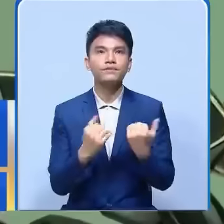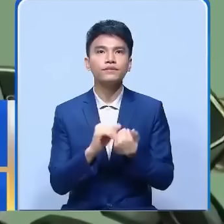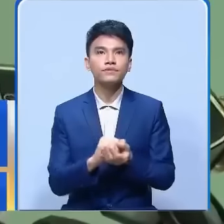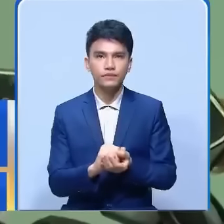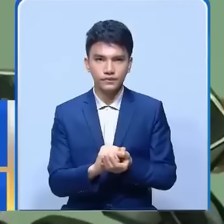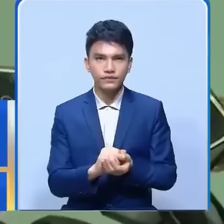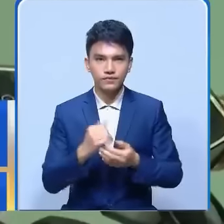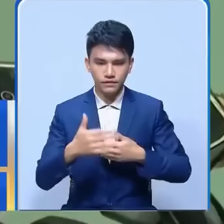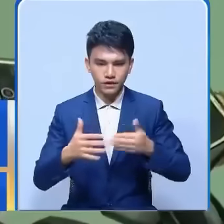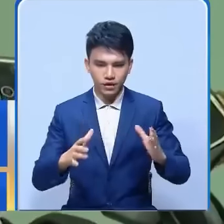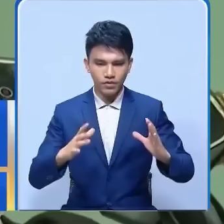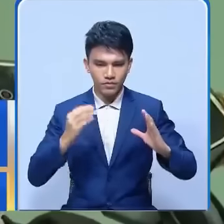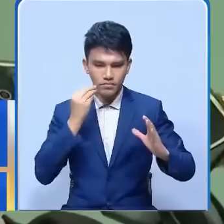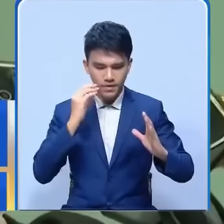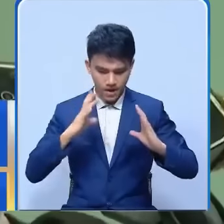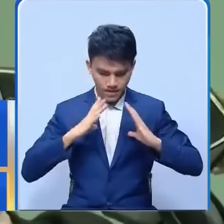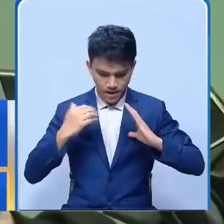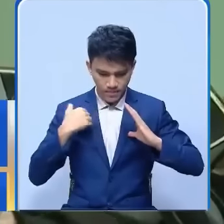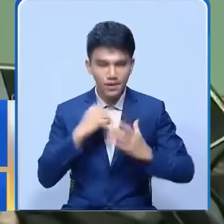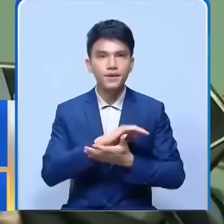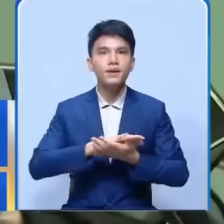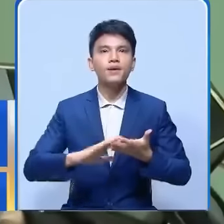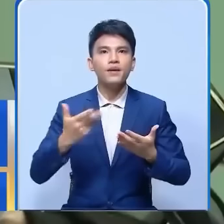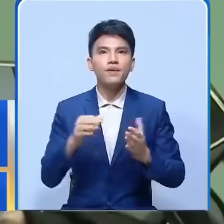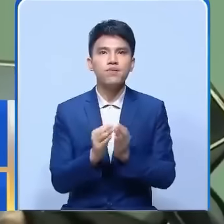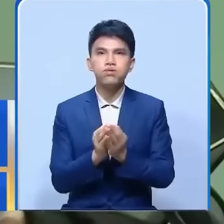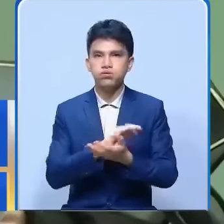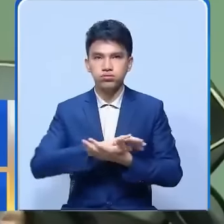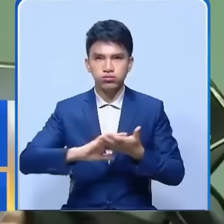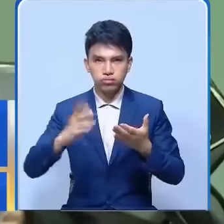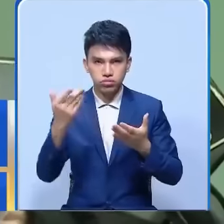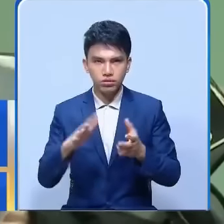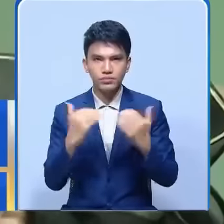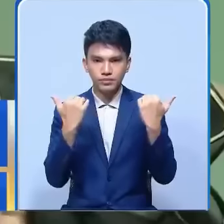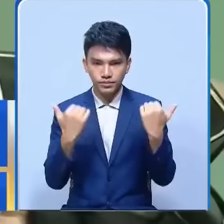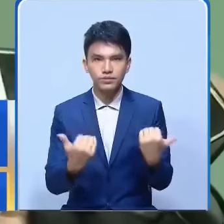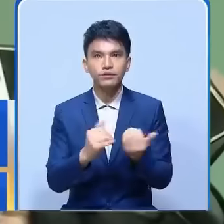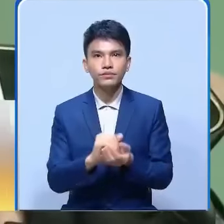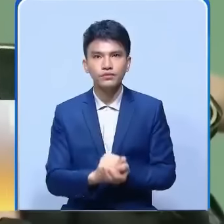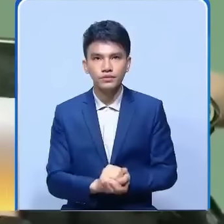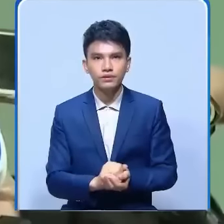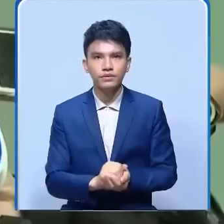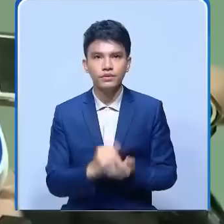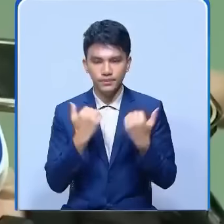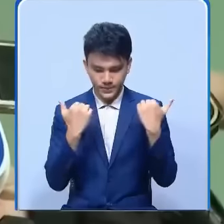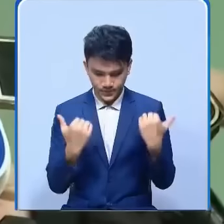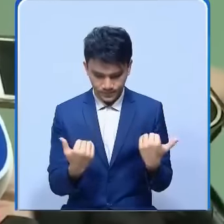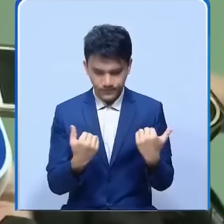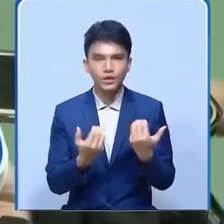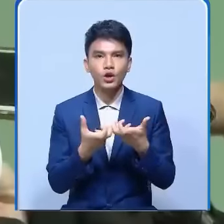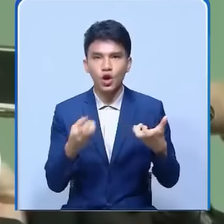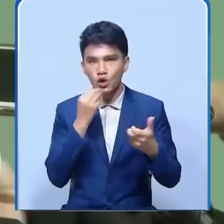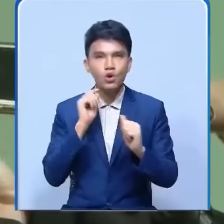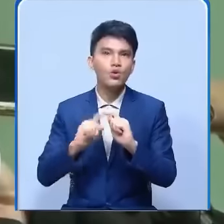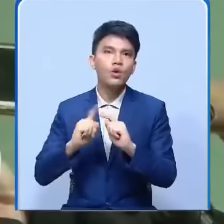พิงไว้2ที่ที่แม่สายร้อยนะคะแล้วก็มีการตั้งโรงครัวแล้วแล้วก็มีตอนนี้เนี่ยสามารถจัดอาหาร